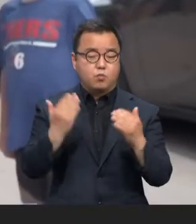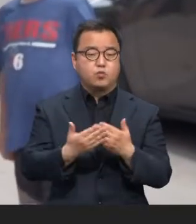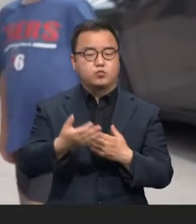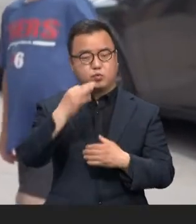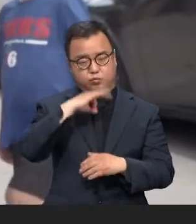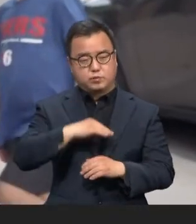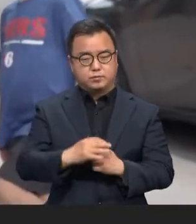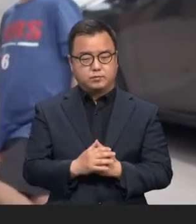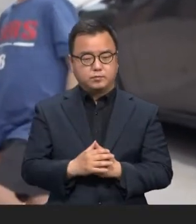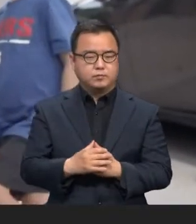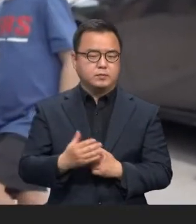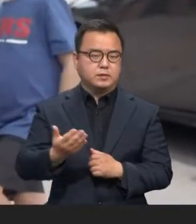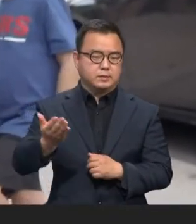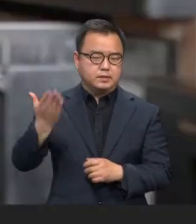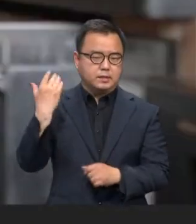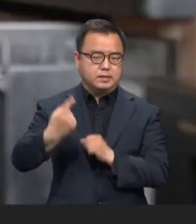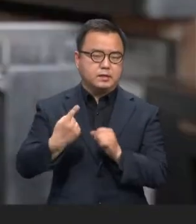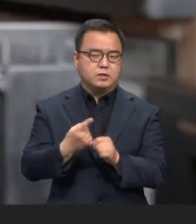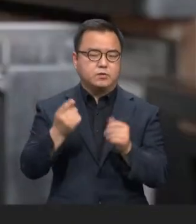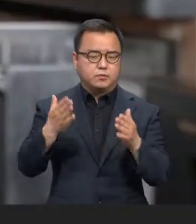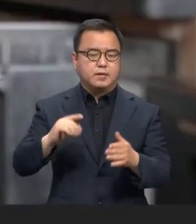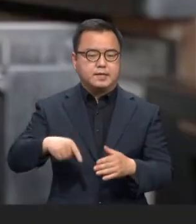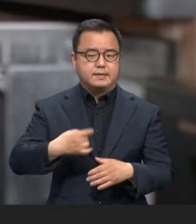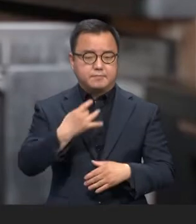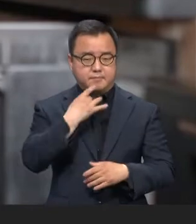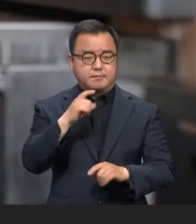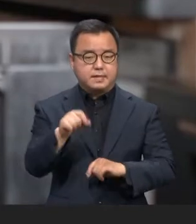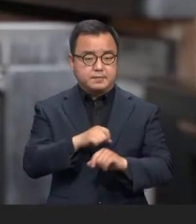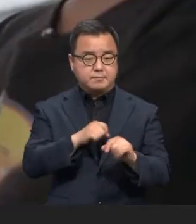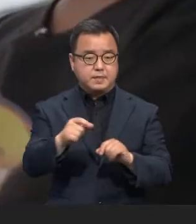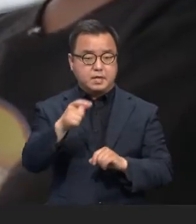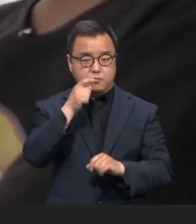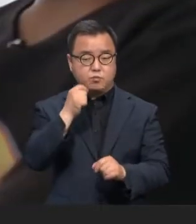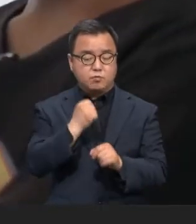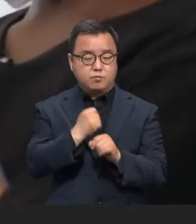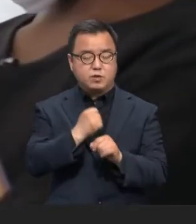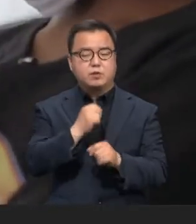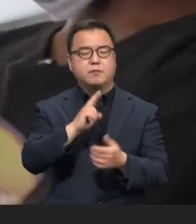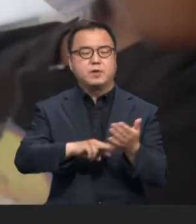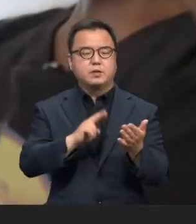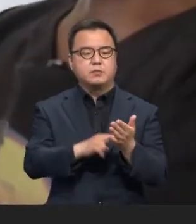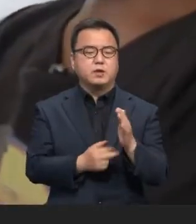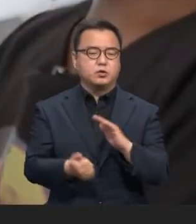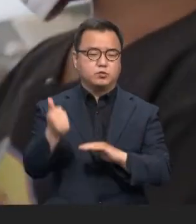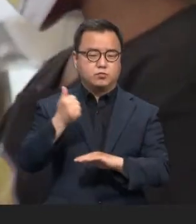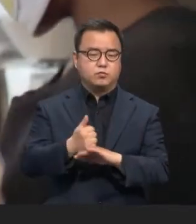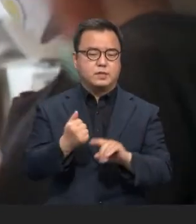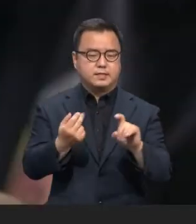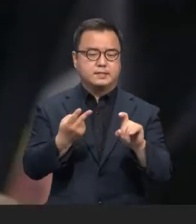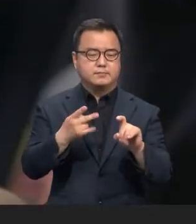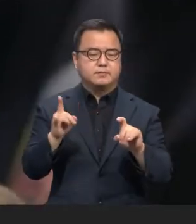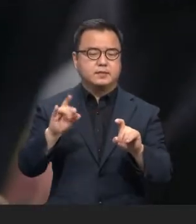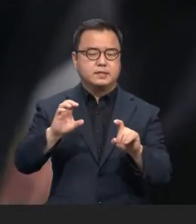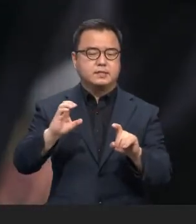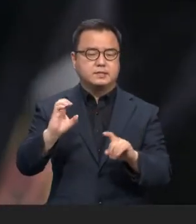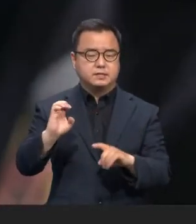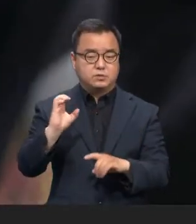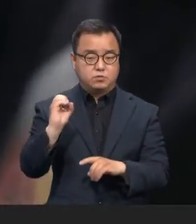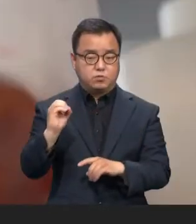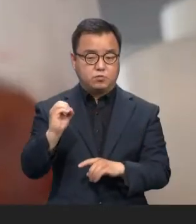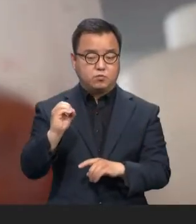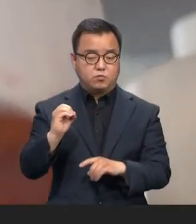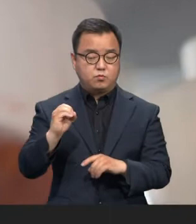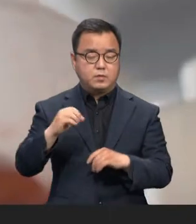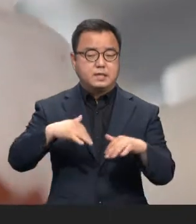지난 1년간 자신만의 독특한 레시피가 담긴 음료를 판매해 성공한 사업가로 발돋움한 10세 CEO는 노숙자에게